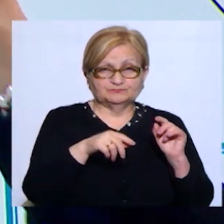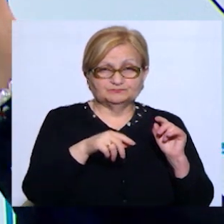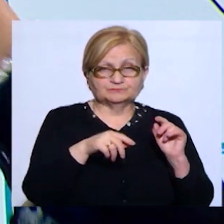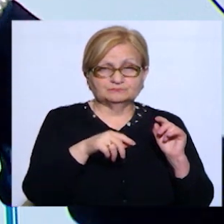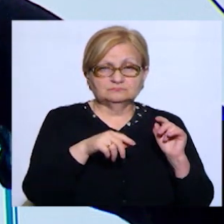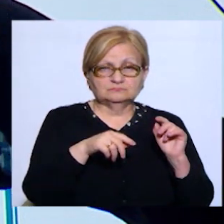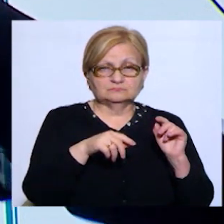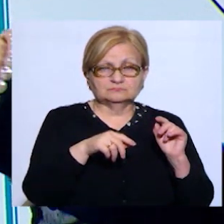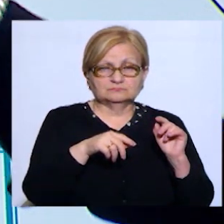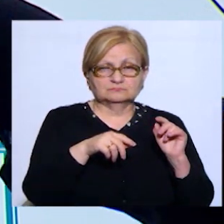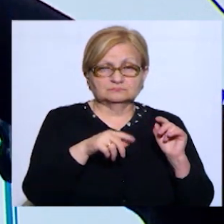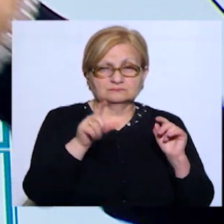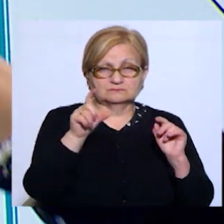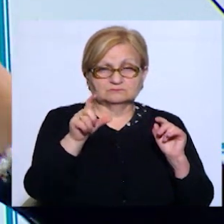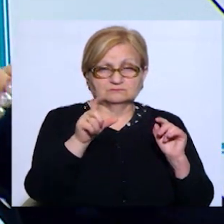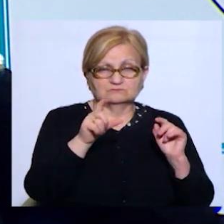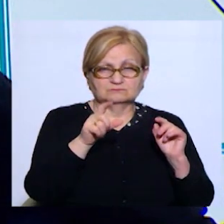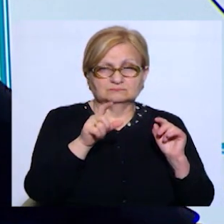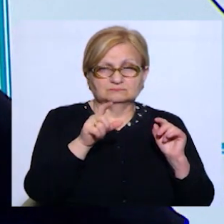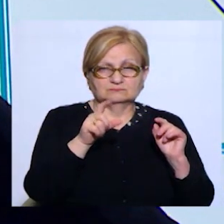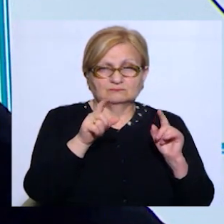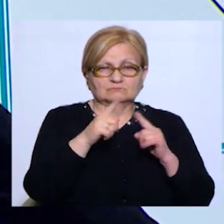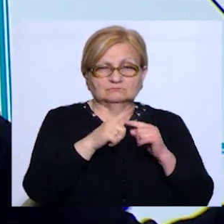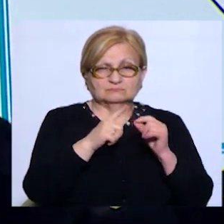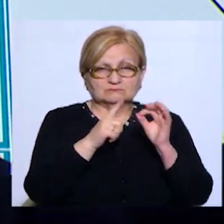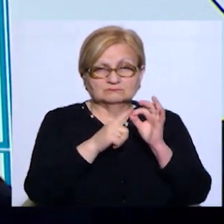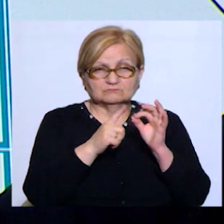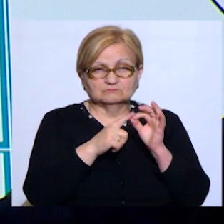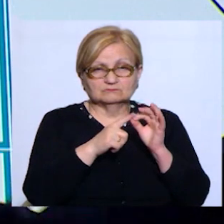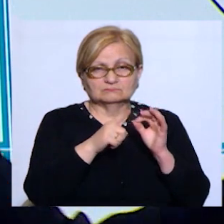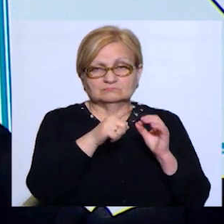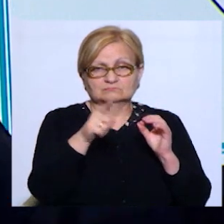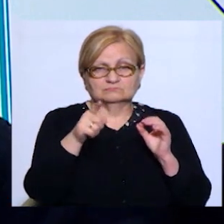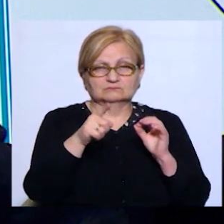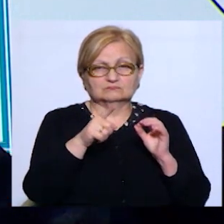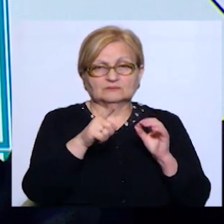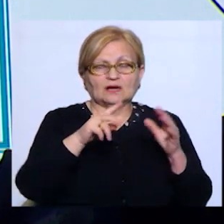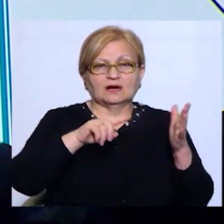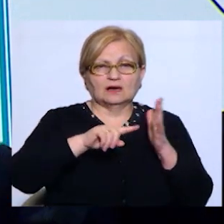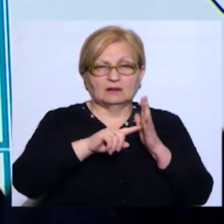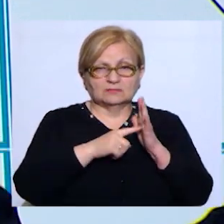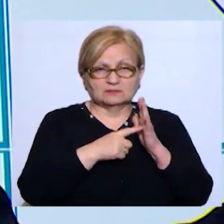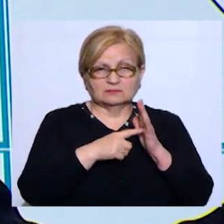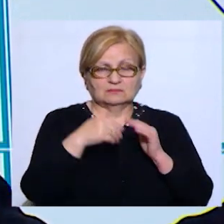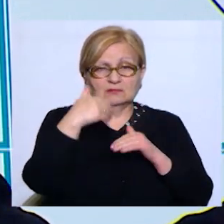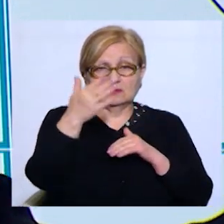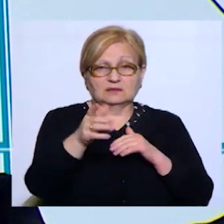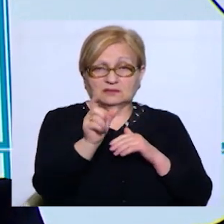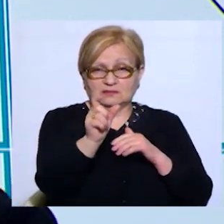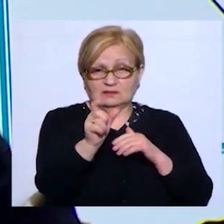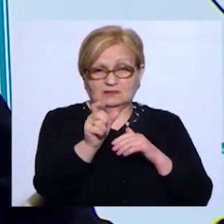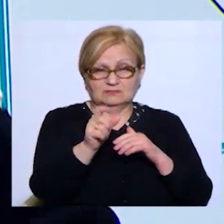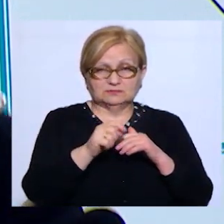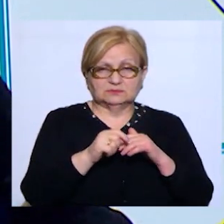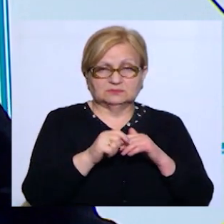მხების კვადრატი, აი მონაკვეთის სიგრძე, მხები მონაკვეთის სიგრძე უდრის, მკვეთი მონაკვეთის სიგრძე გამრავლებული გარე ნაწილზე,